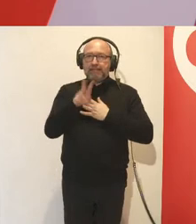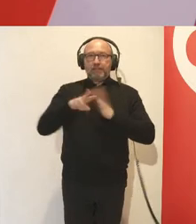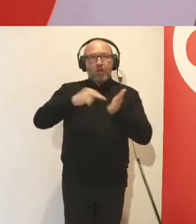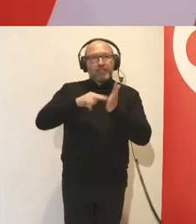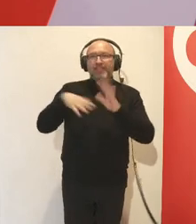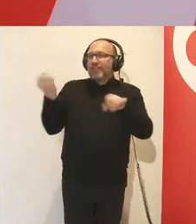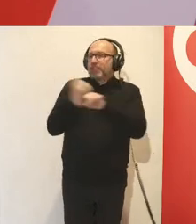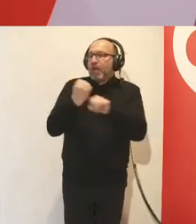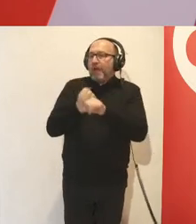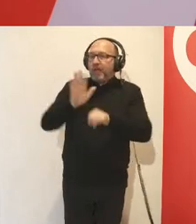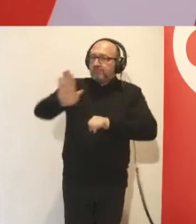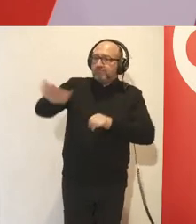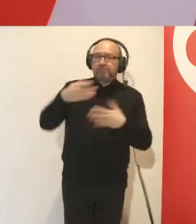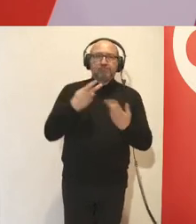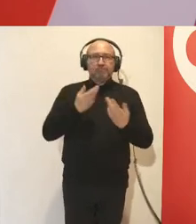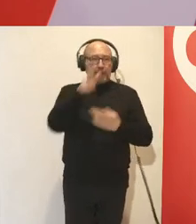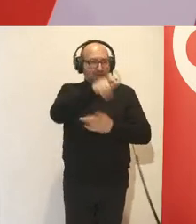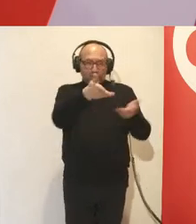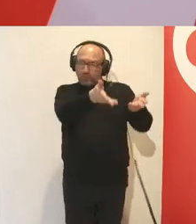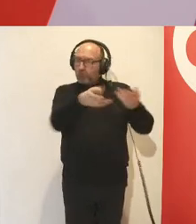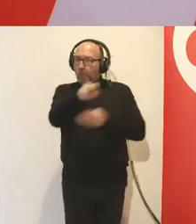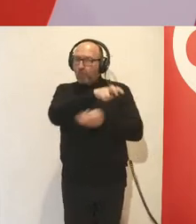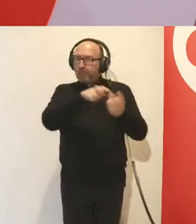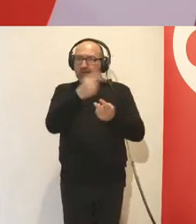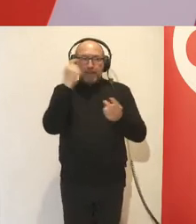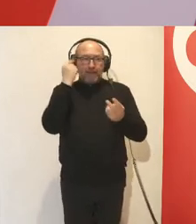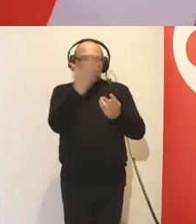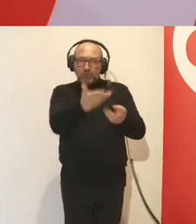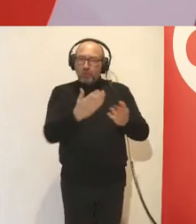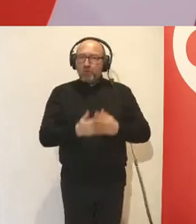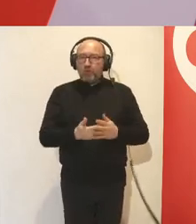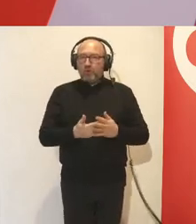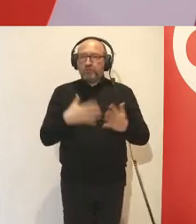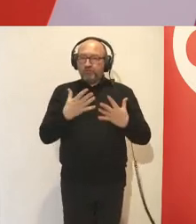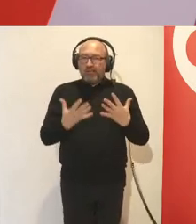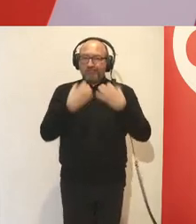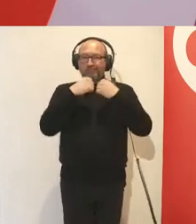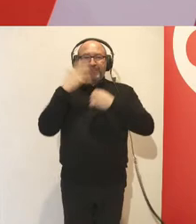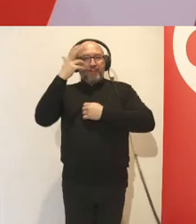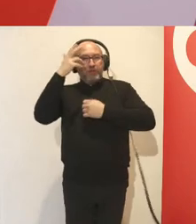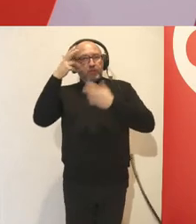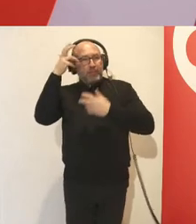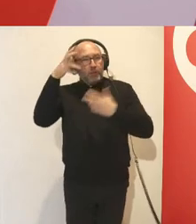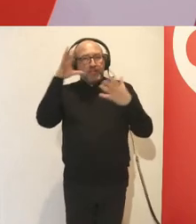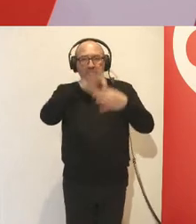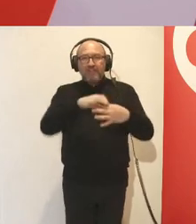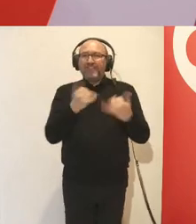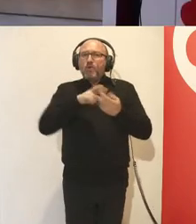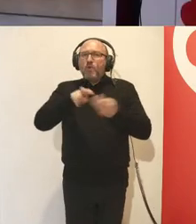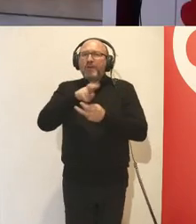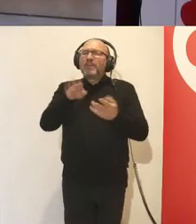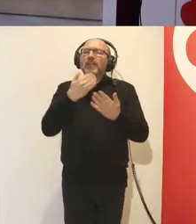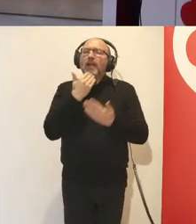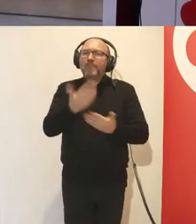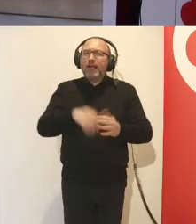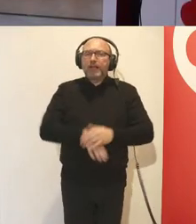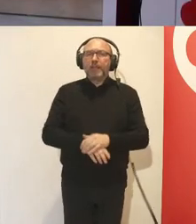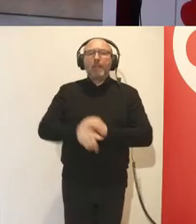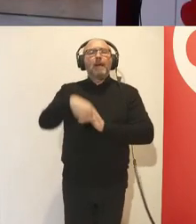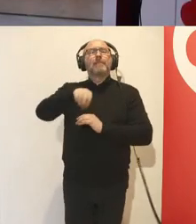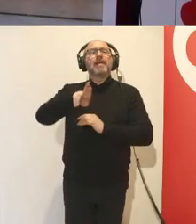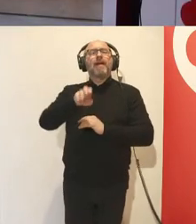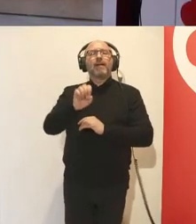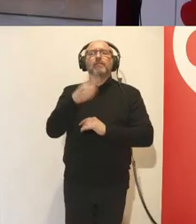umgang mit menschen die die anfällig sind gerade für die verschwörungstheorien mit den umzugehen pia vielleicht fängst du